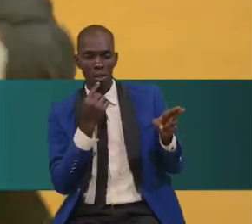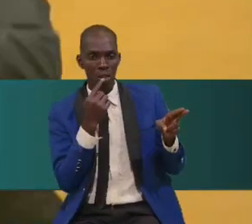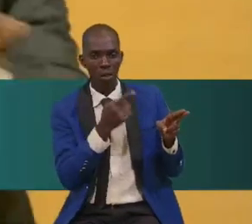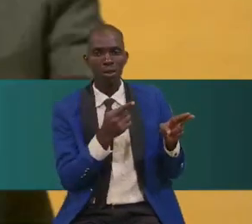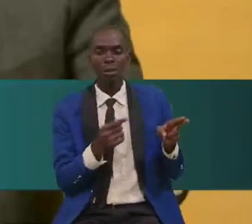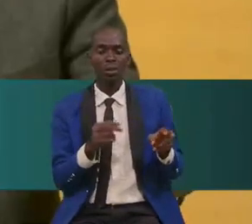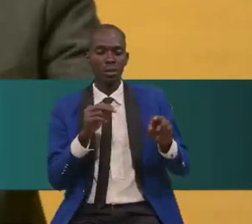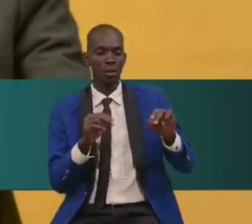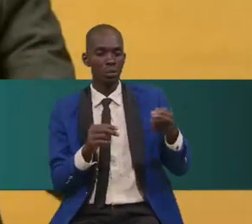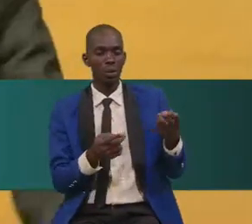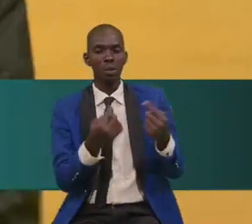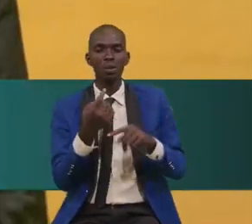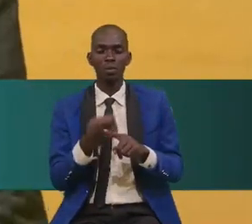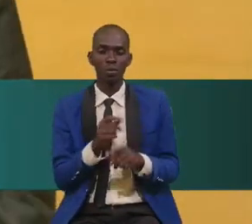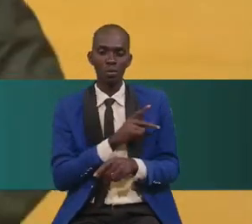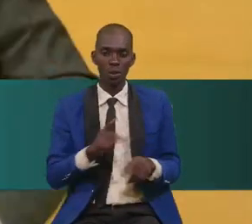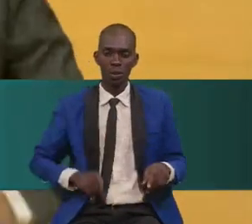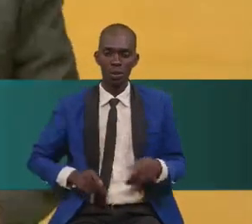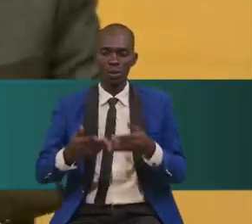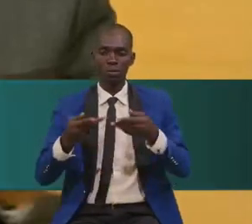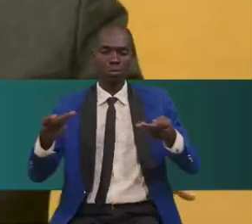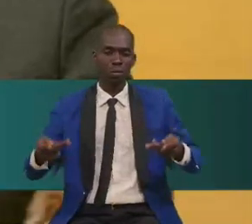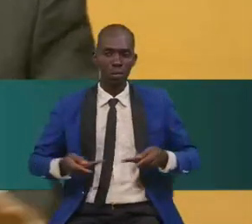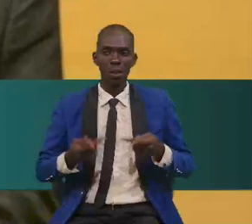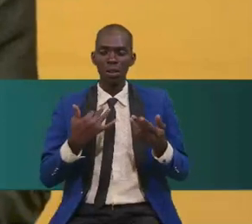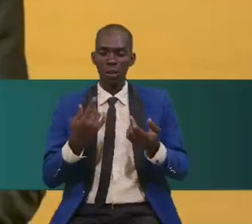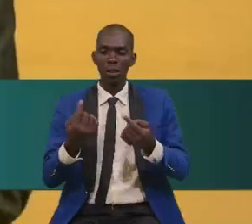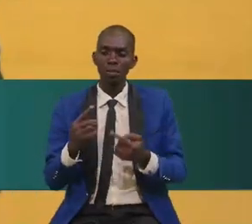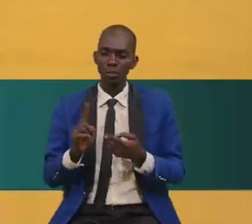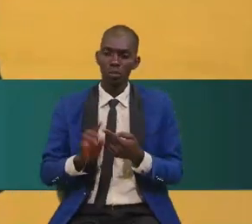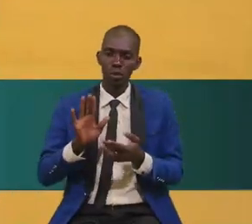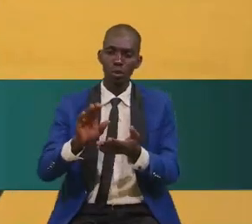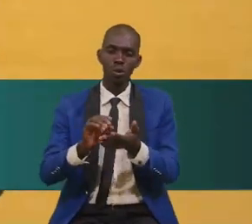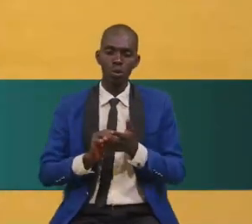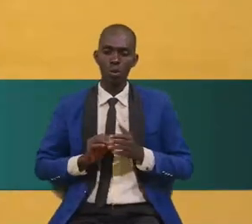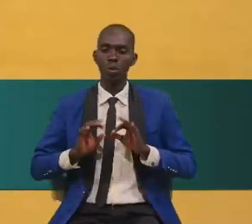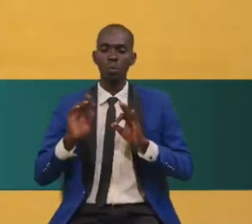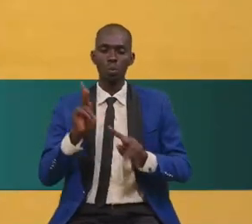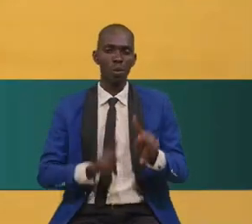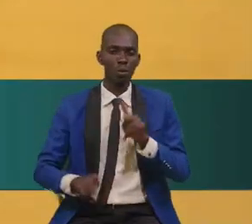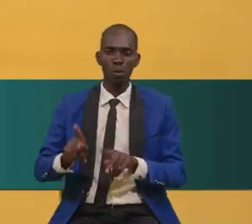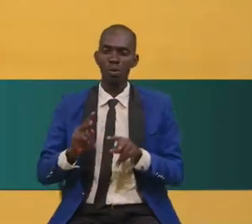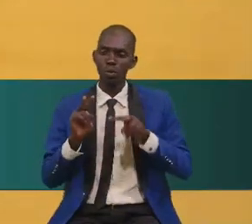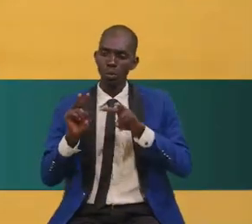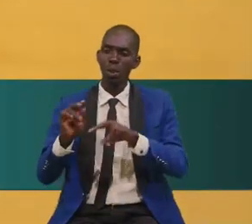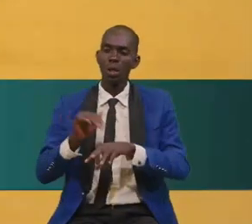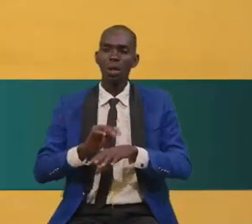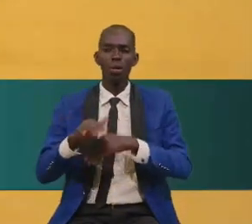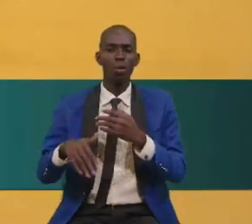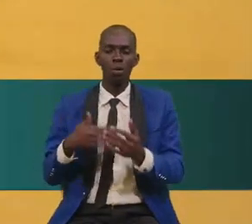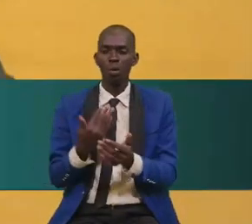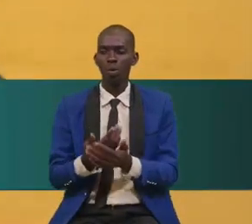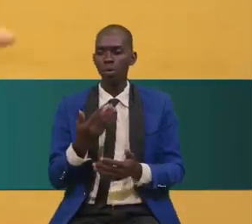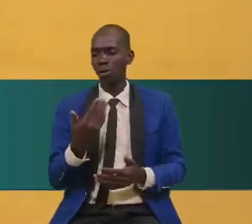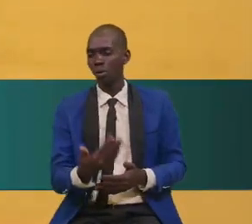du palais, il est venu du palais du roi. Et il est venu vers son peuple. Il a regardé tout ce qui était là. Il a regardé tout